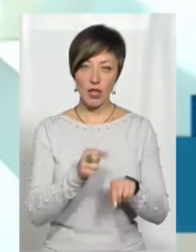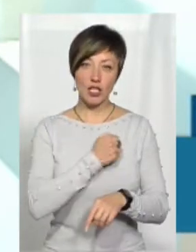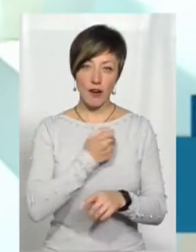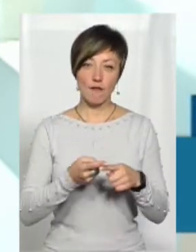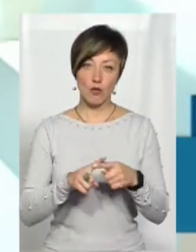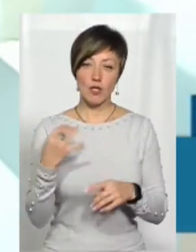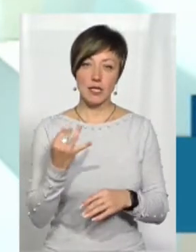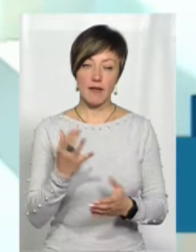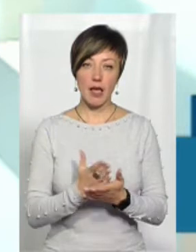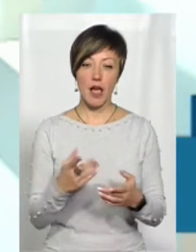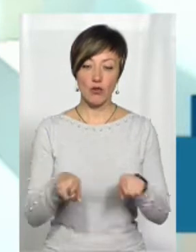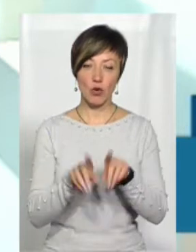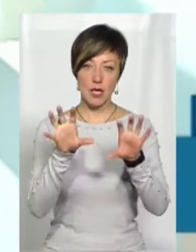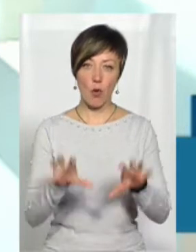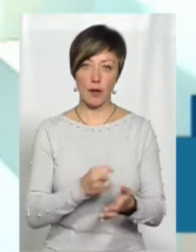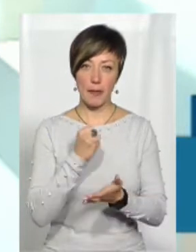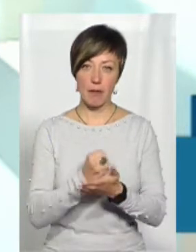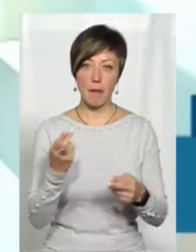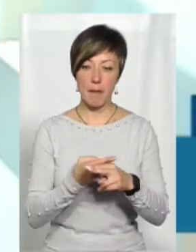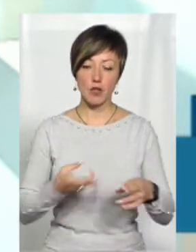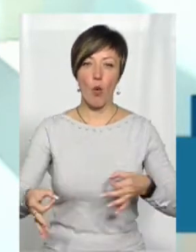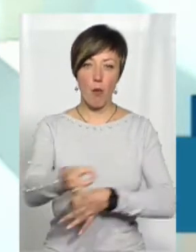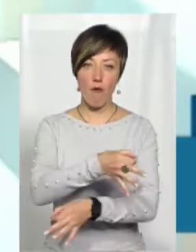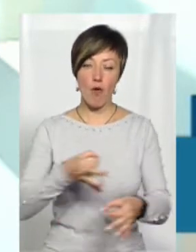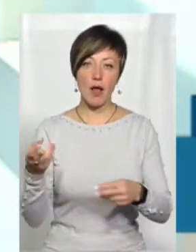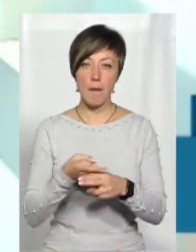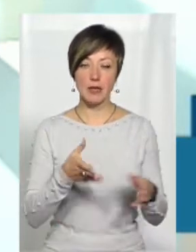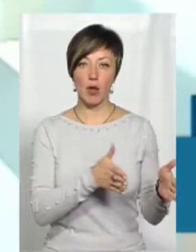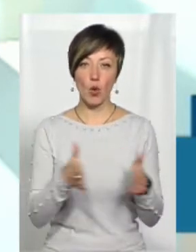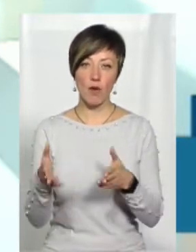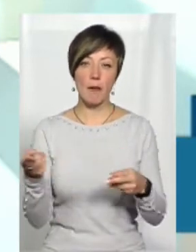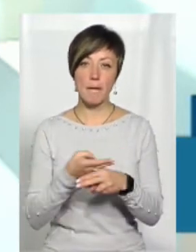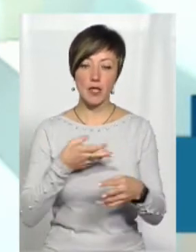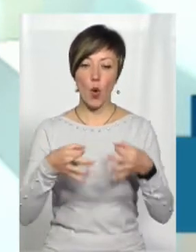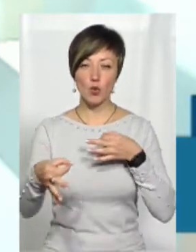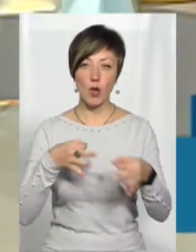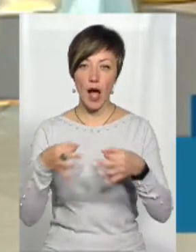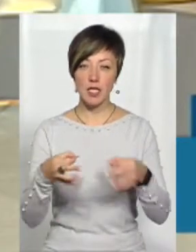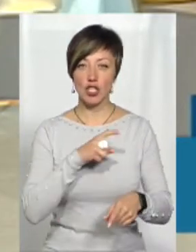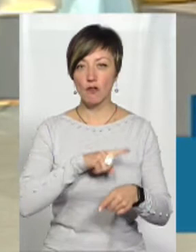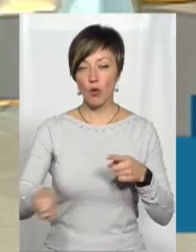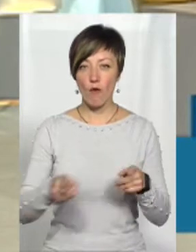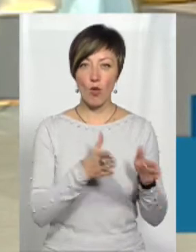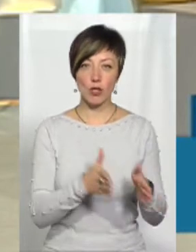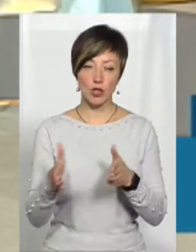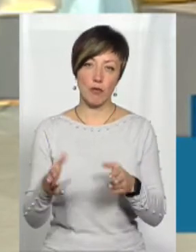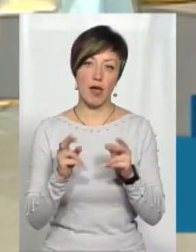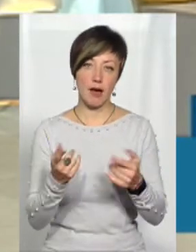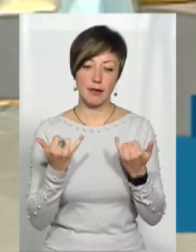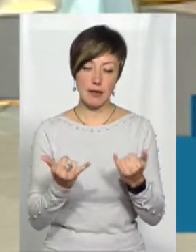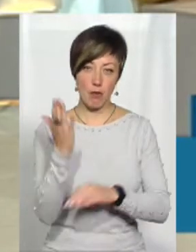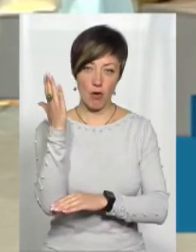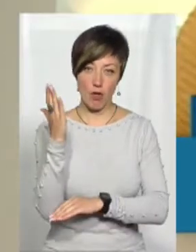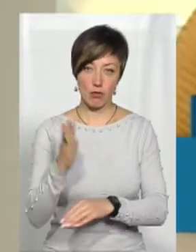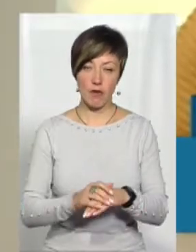в цьому зацікавлені є, раз такі закони приймають без обговорення, без підготовки, без консультацій і швидкому режимі, так як вони це